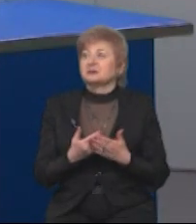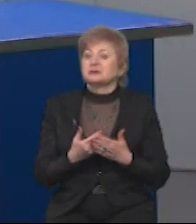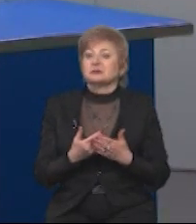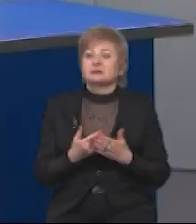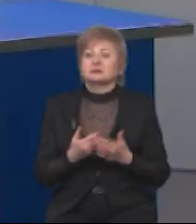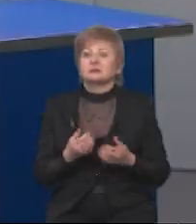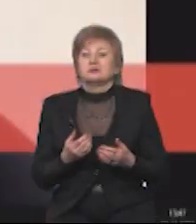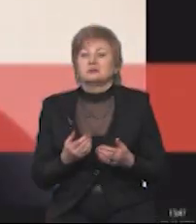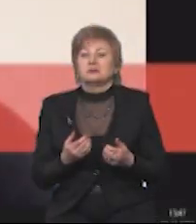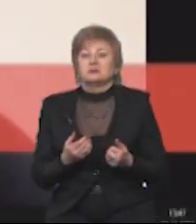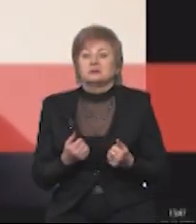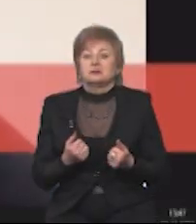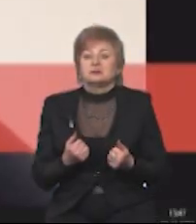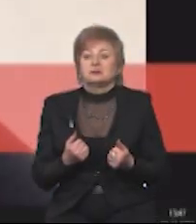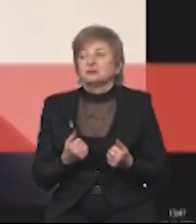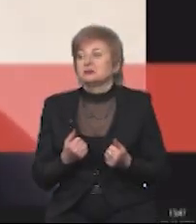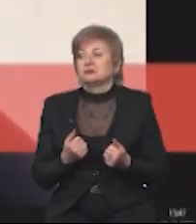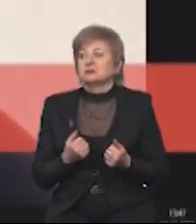цьому році він не